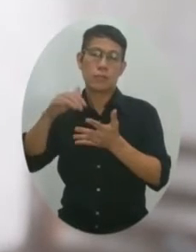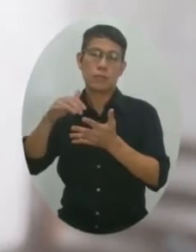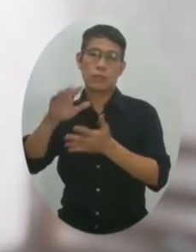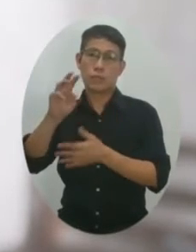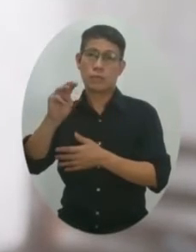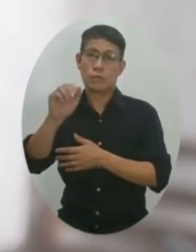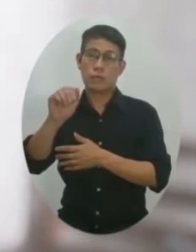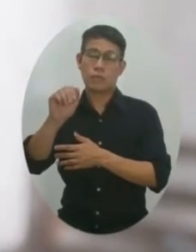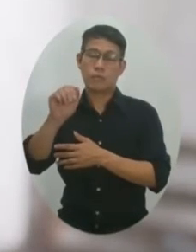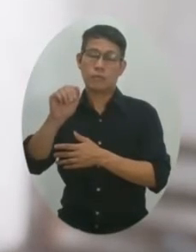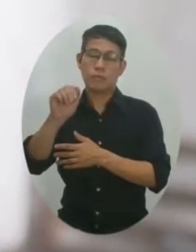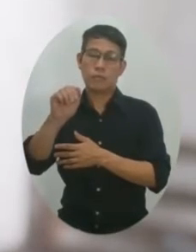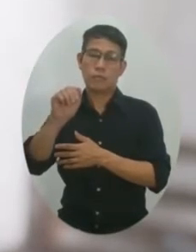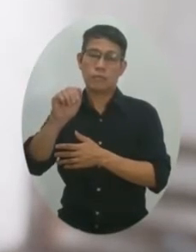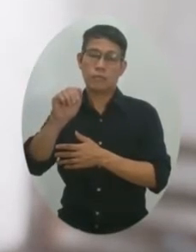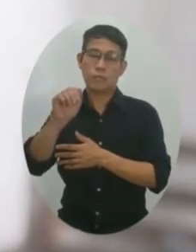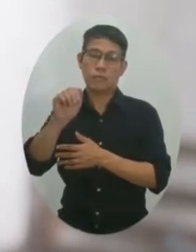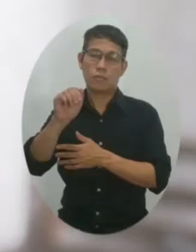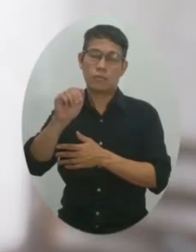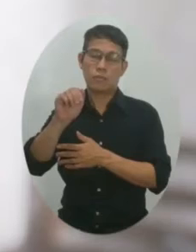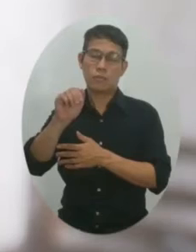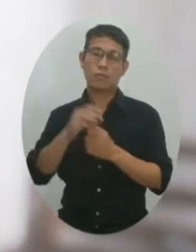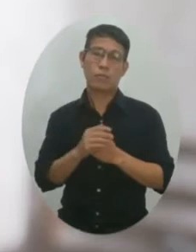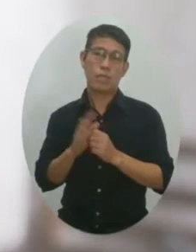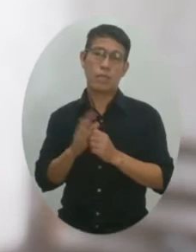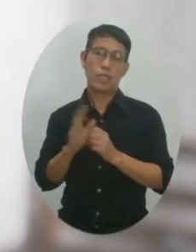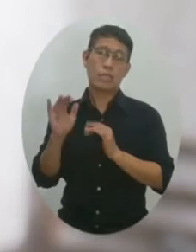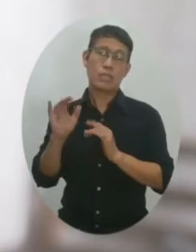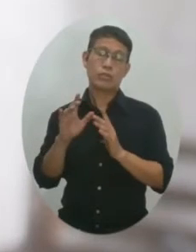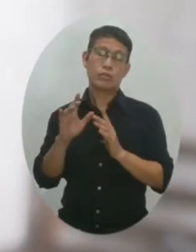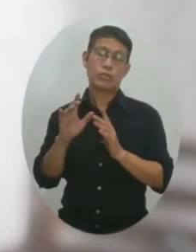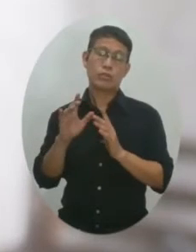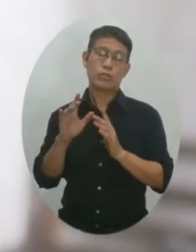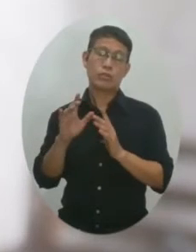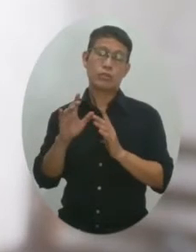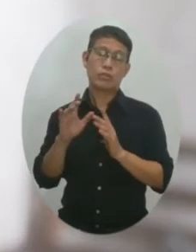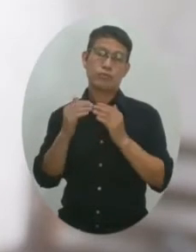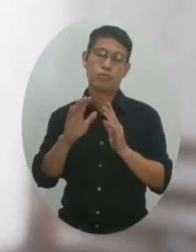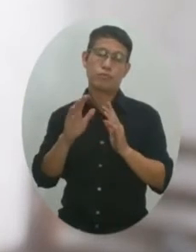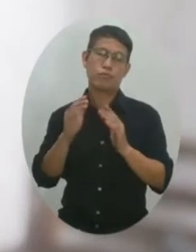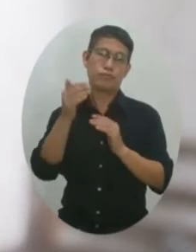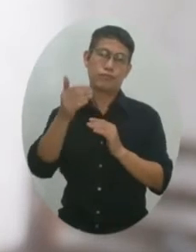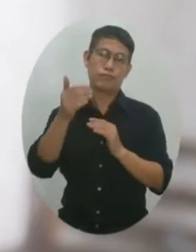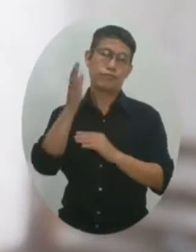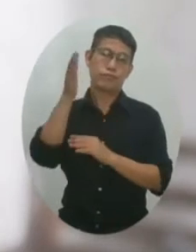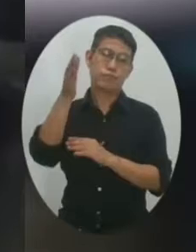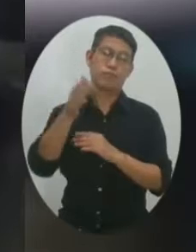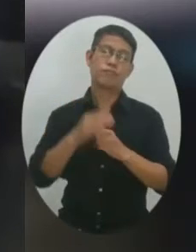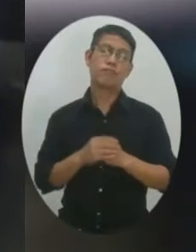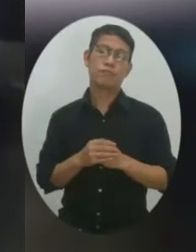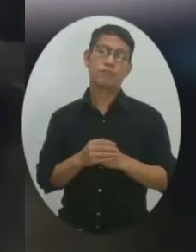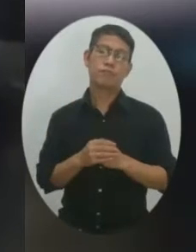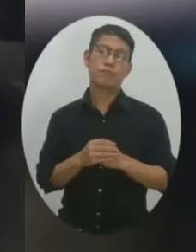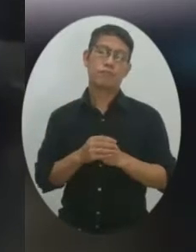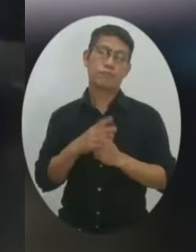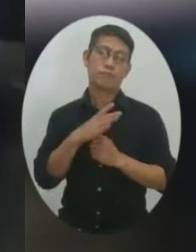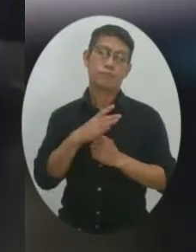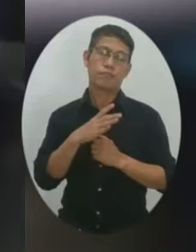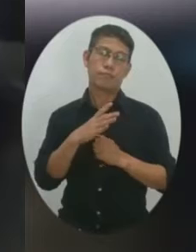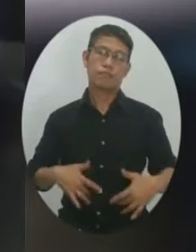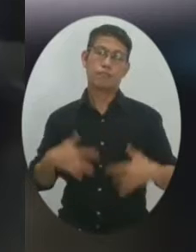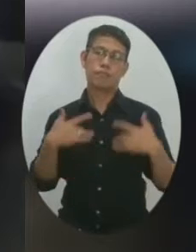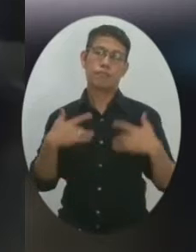masters para rin po sa ano, magiging magandang status ko pagdating po ng future.